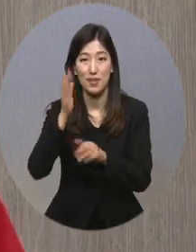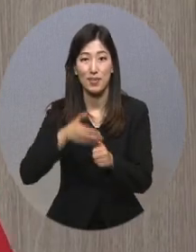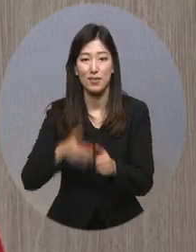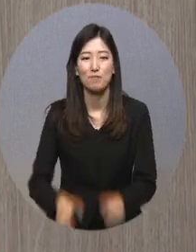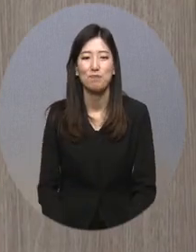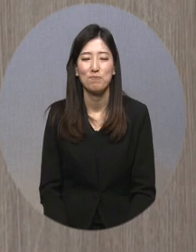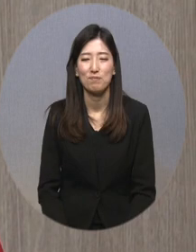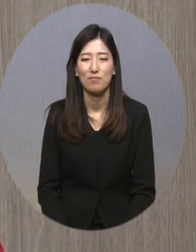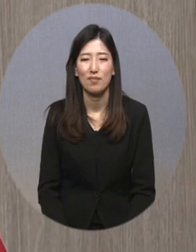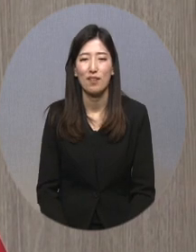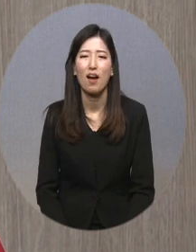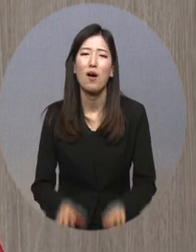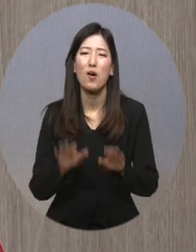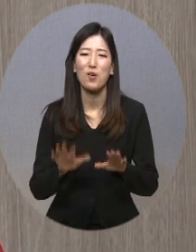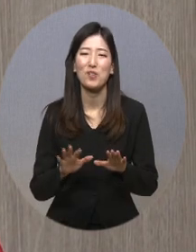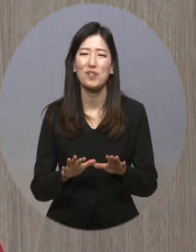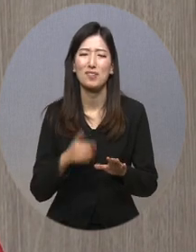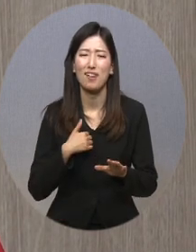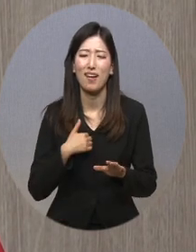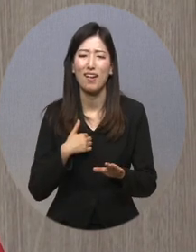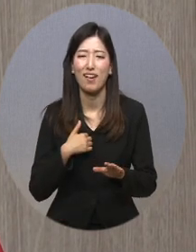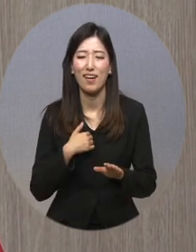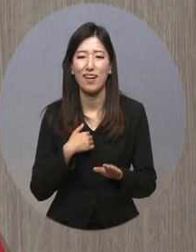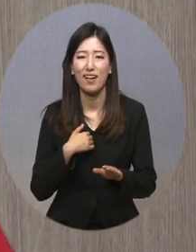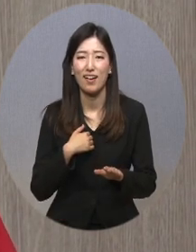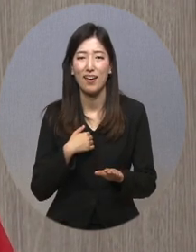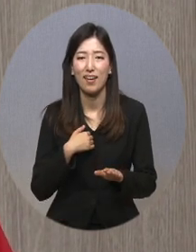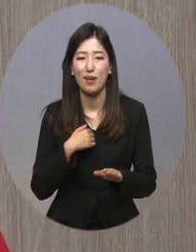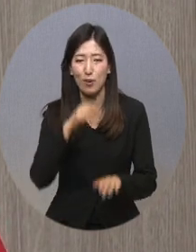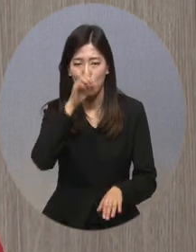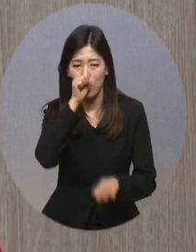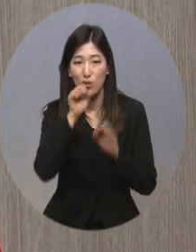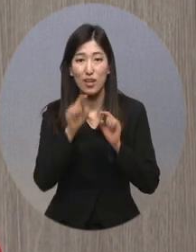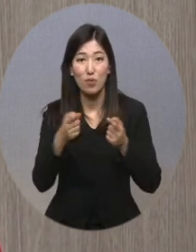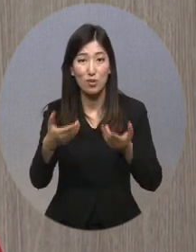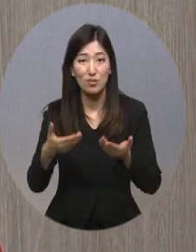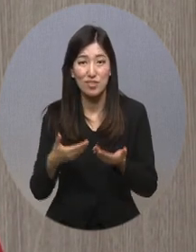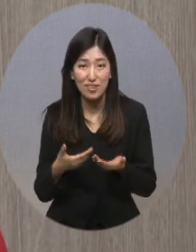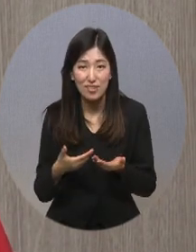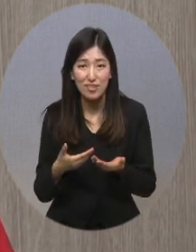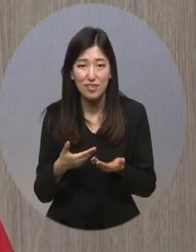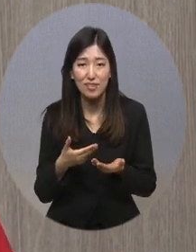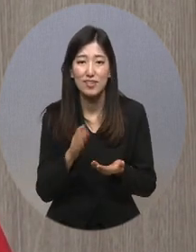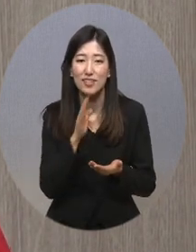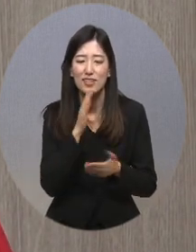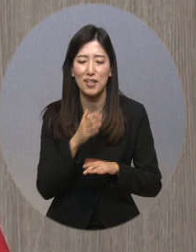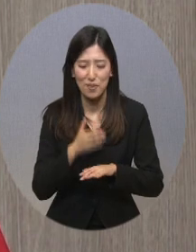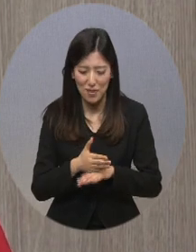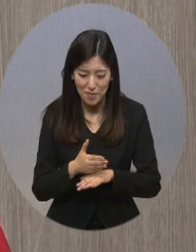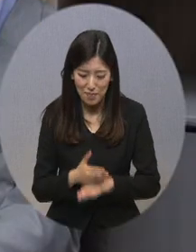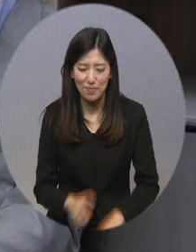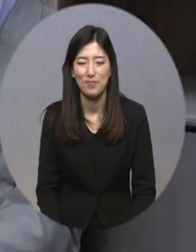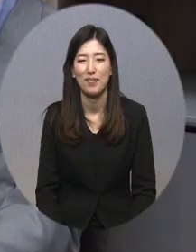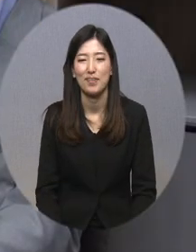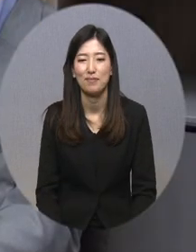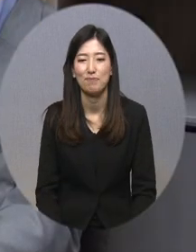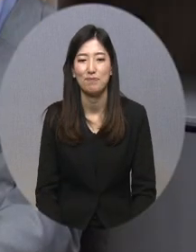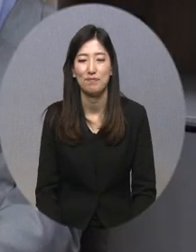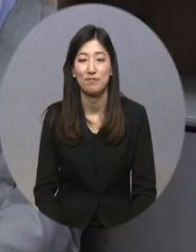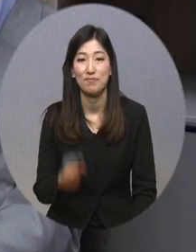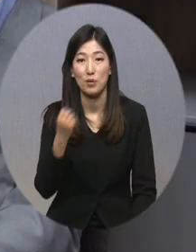이렇게 저에게 이런 기회를 만들어 주셔가지고 정말 감사드립니다. 그리고